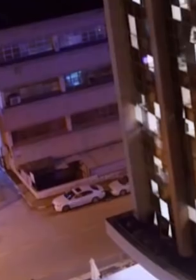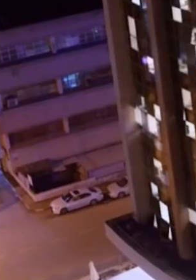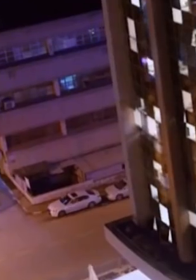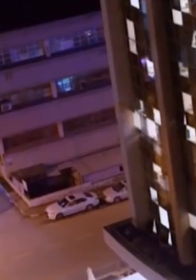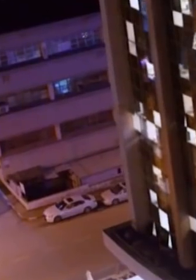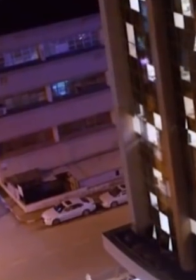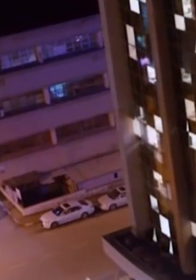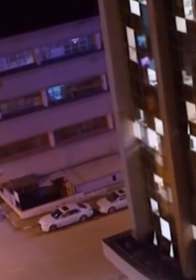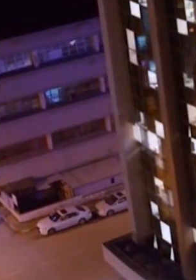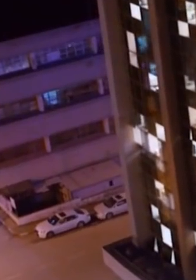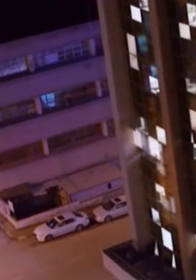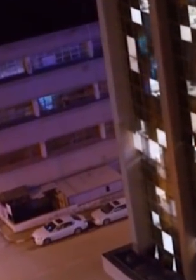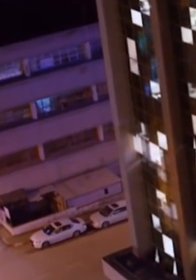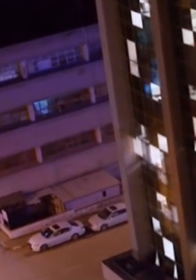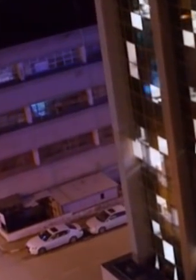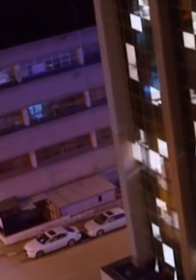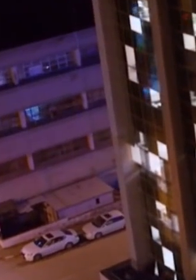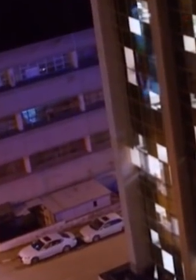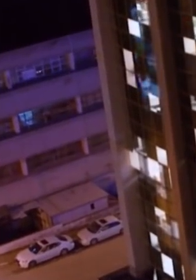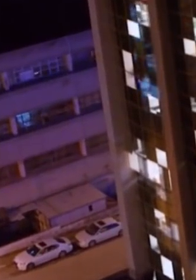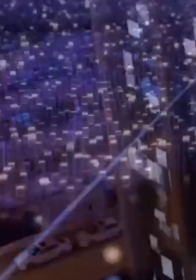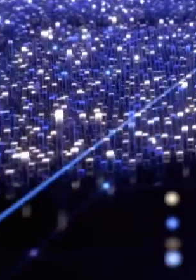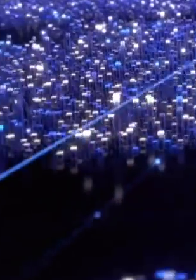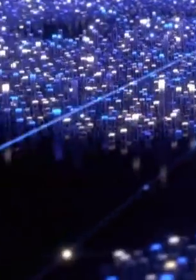בשעות הערב, מאולפני כאן בירושלים.